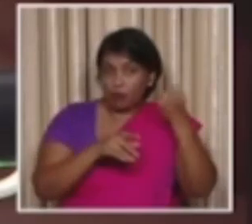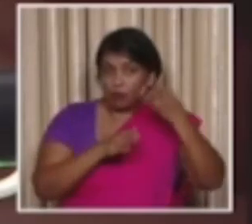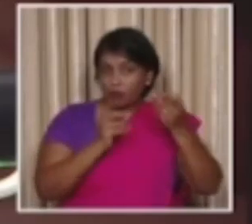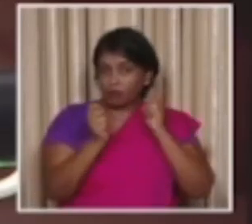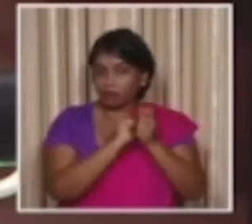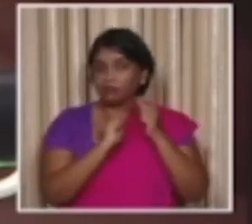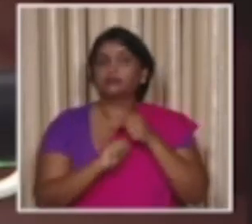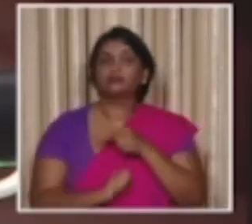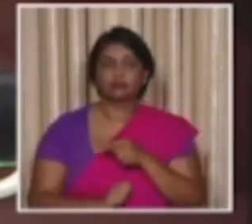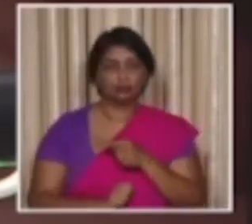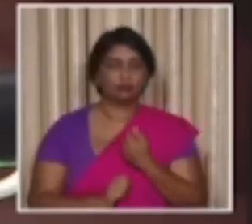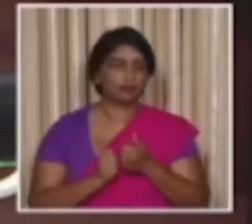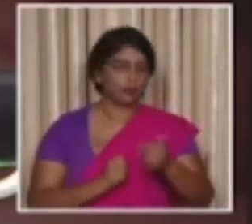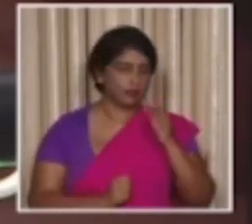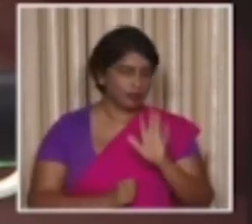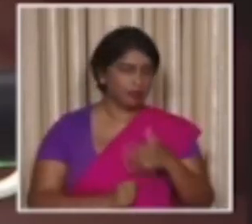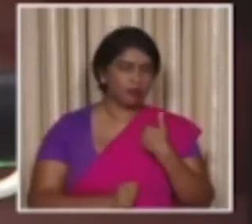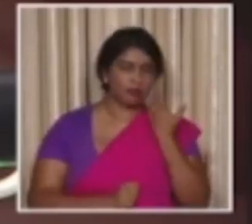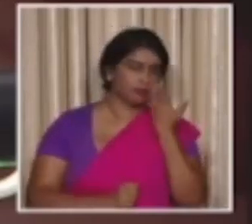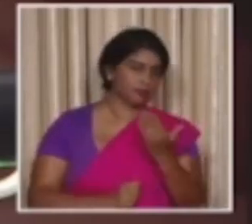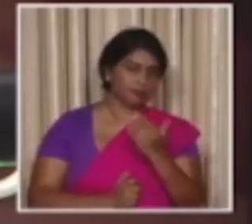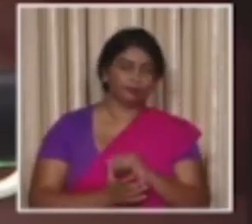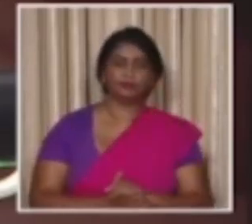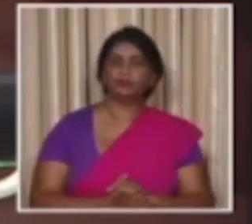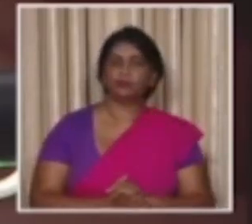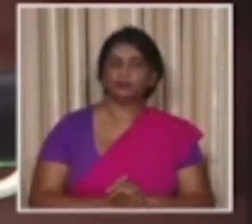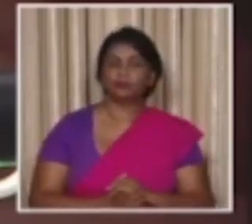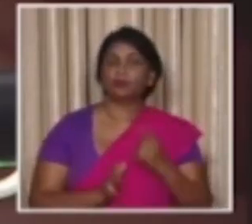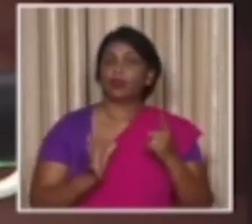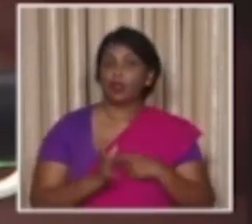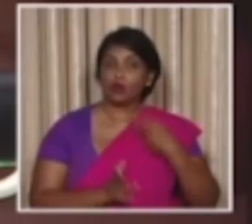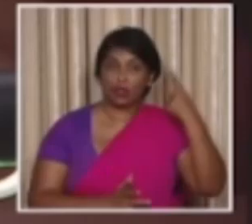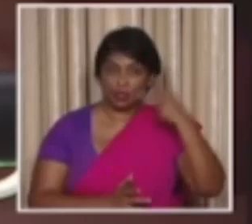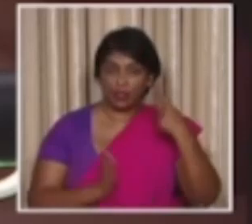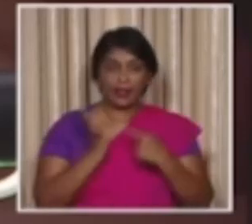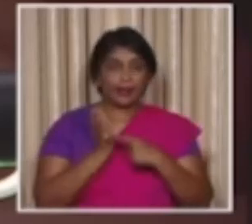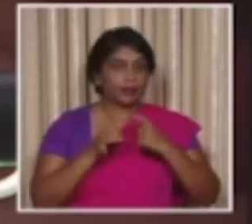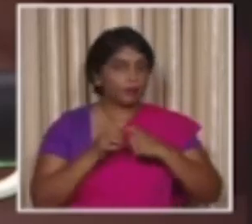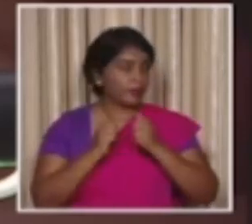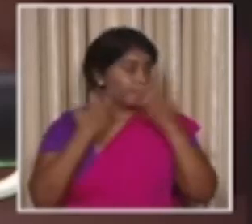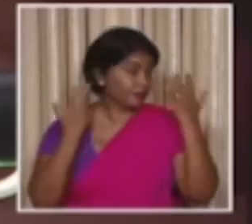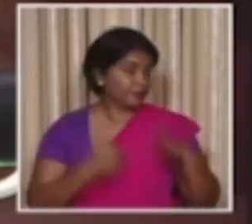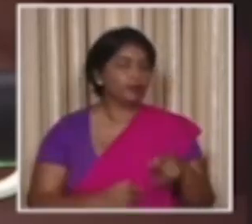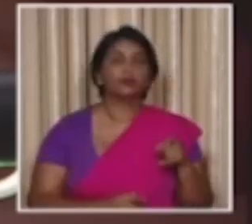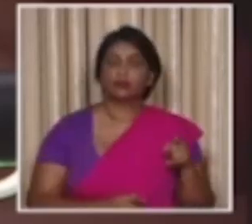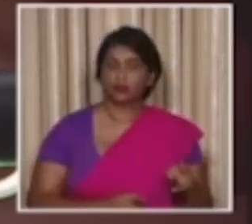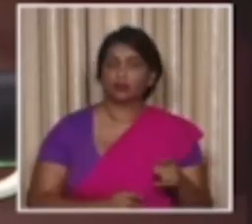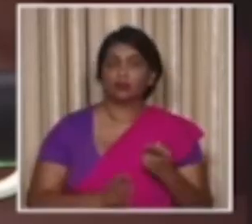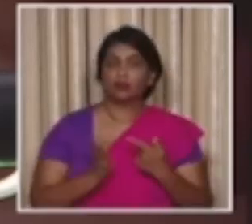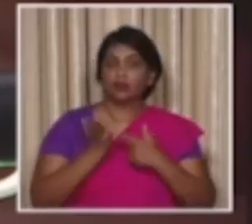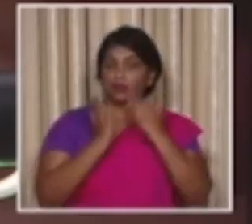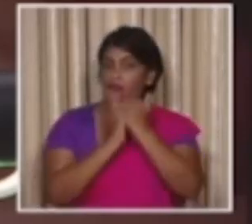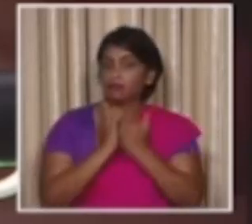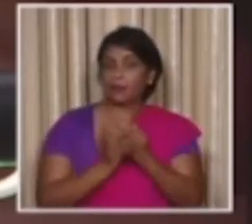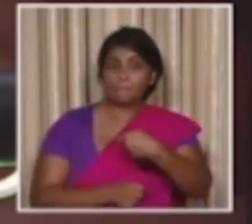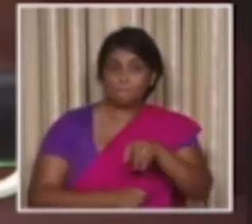विनस किरीमे एतिवीति बेनवाद किन साधन सके अगोस्त देवनि दिने टेंडरे अवसन वेद्दी लांसु पत्रिका मिल